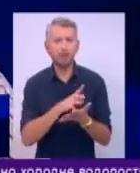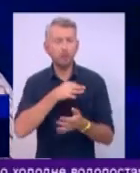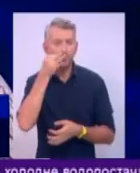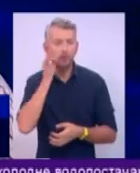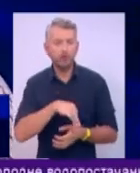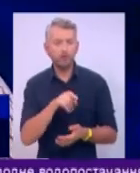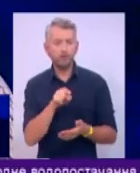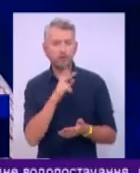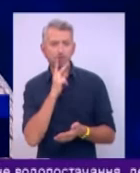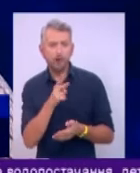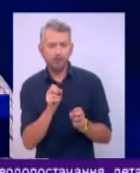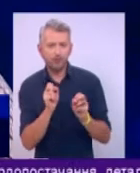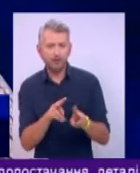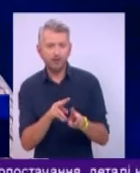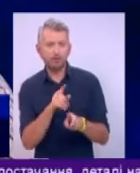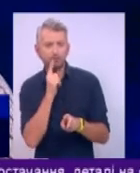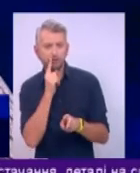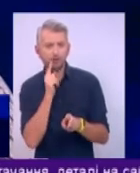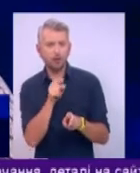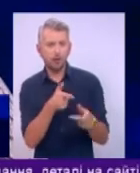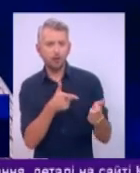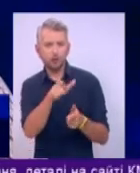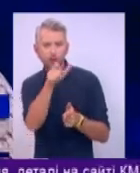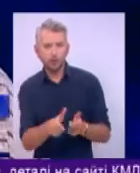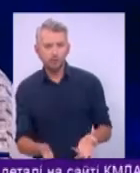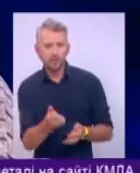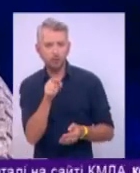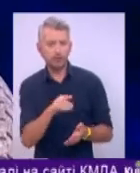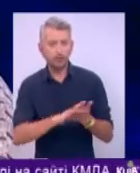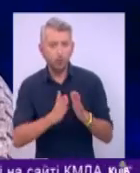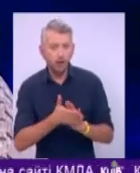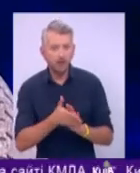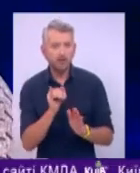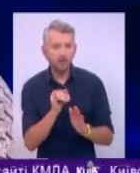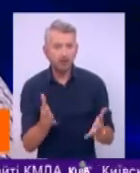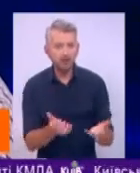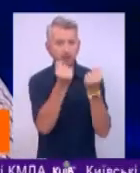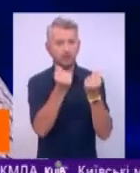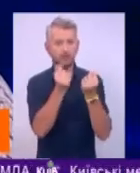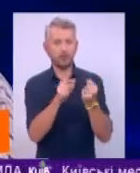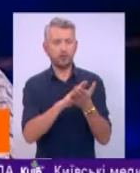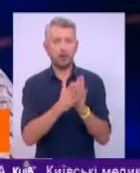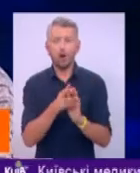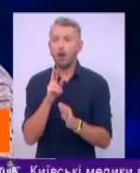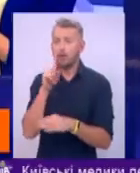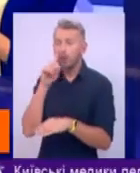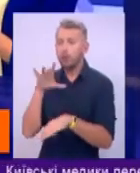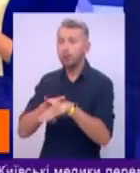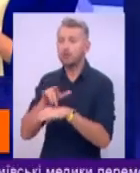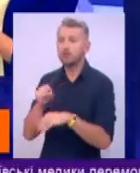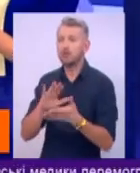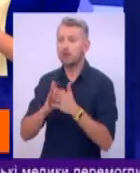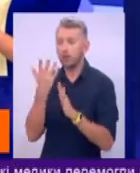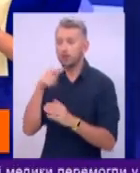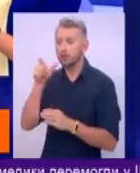досвідчені, які бачать ризики, які готові людину підтримувати всі ситуації і виводити її з ситуації. А як помітити оцей стан, коли вже